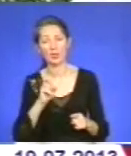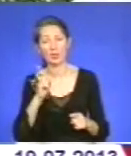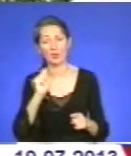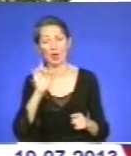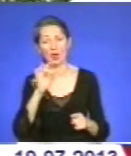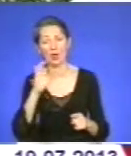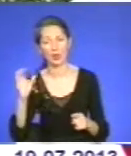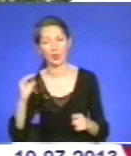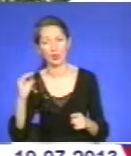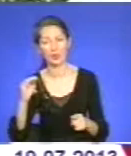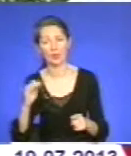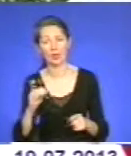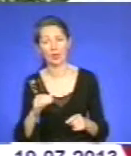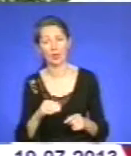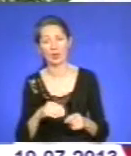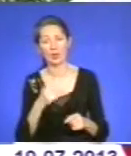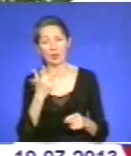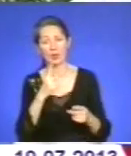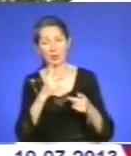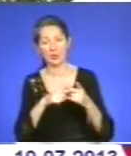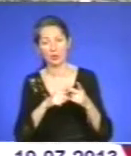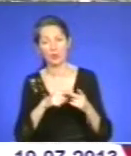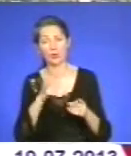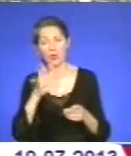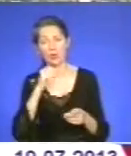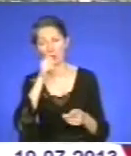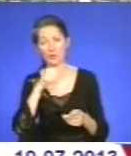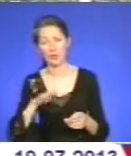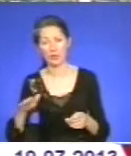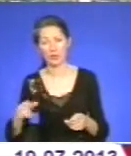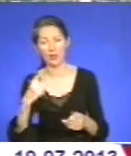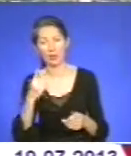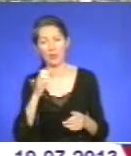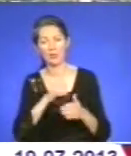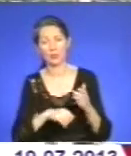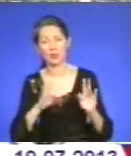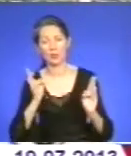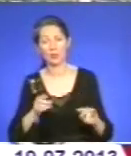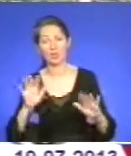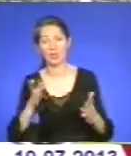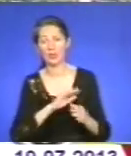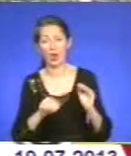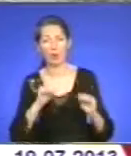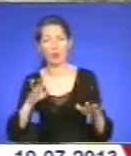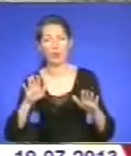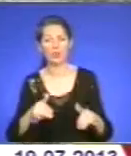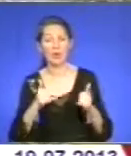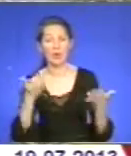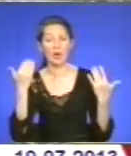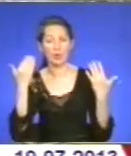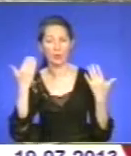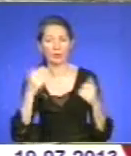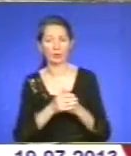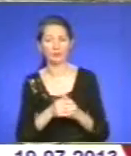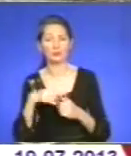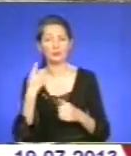Збаражі. 3,5 рочки, 5 рочків діти. Одна з причин нещасних випадків – необлаштовані місця для відпочинку.